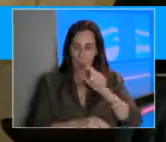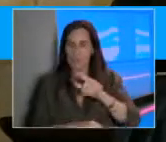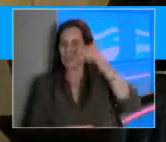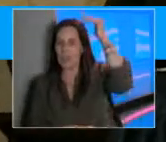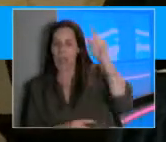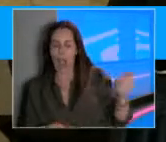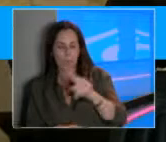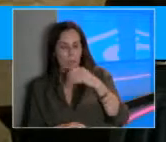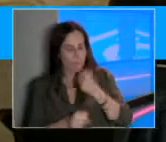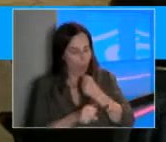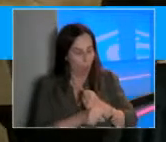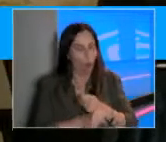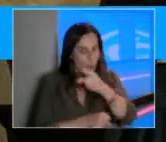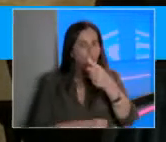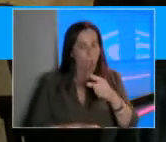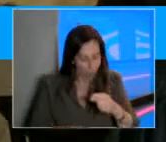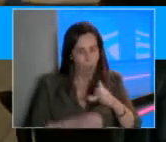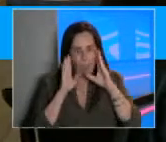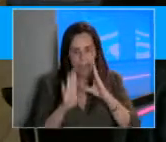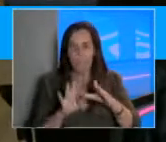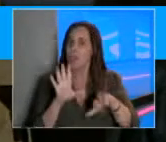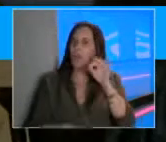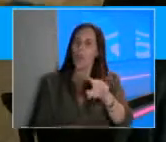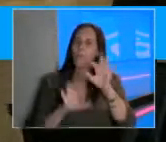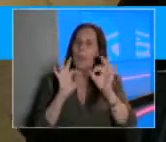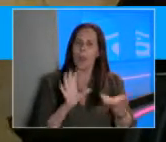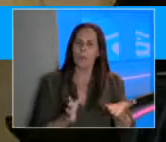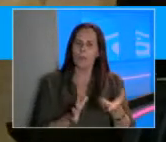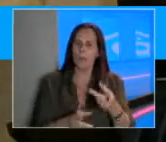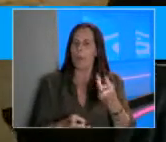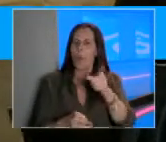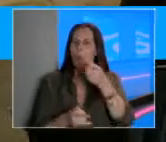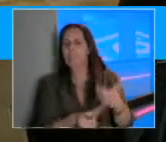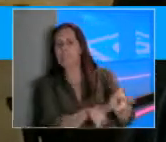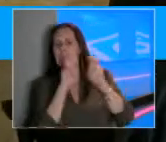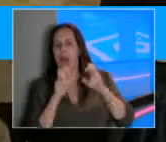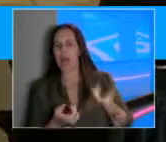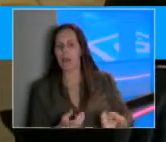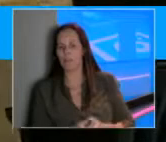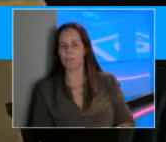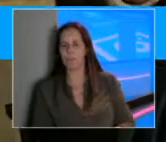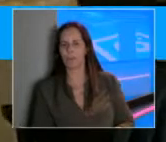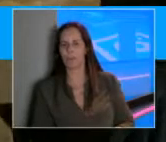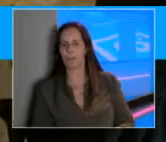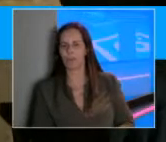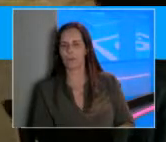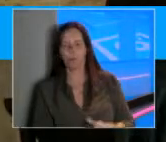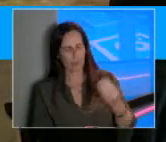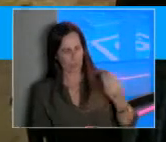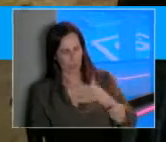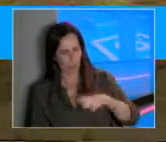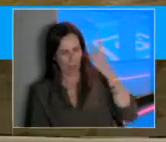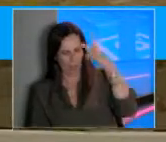רשימה, הם פעלו על סמך החוזה הזה, ובדיעבד גילו שבעצם נוצלו. עורך הדין חקלאי, אני רוצה להבין,